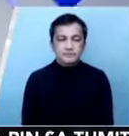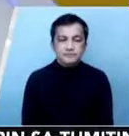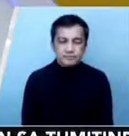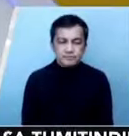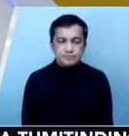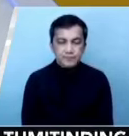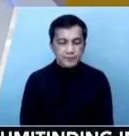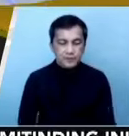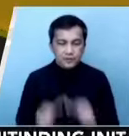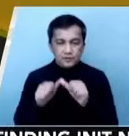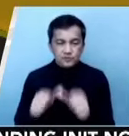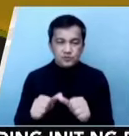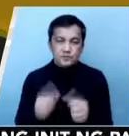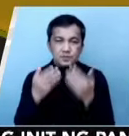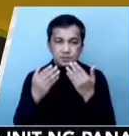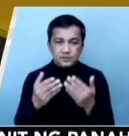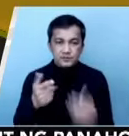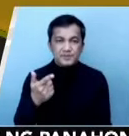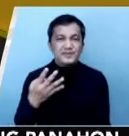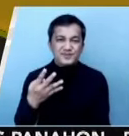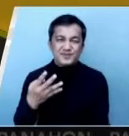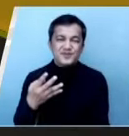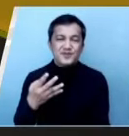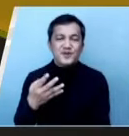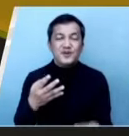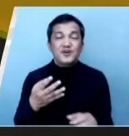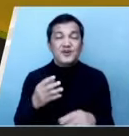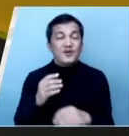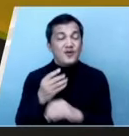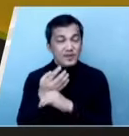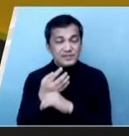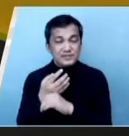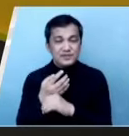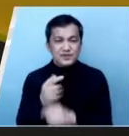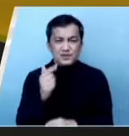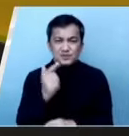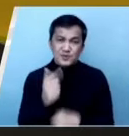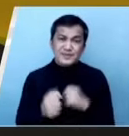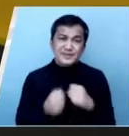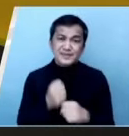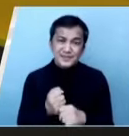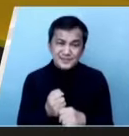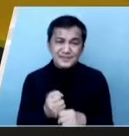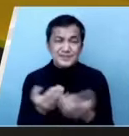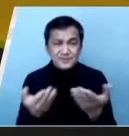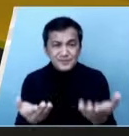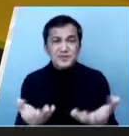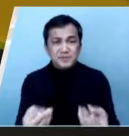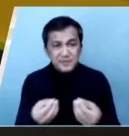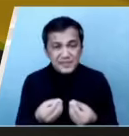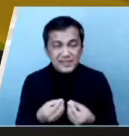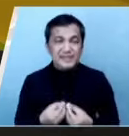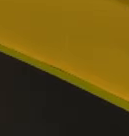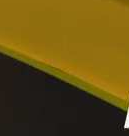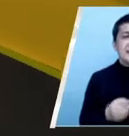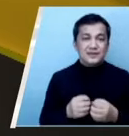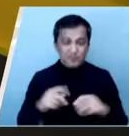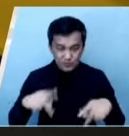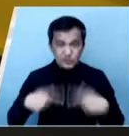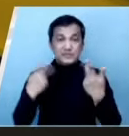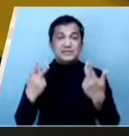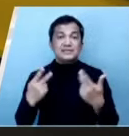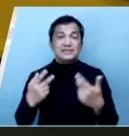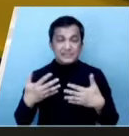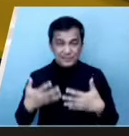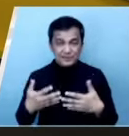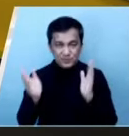ang pasasalamat ng 24 Oras sa 20 taon ninyo pong pagbibigay ng pagkakataon sa amin para